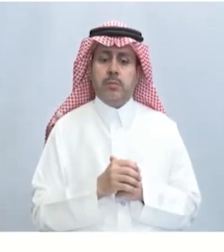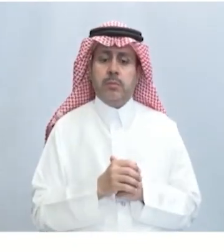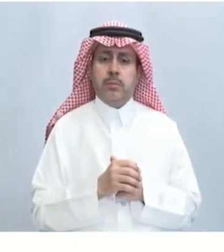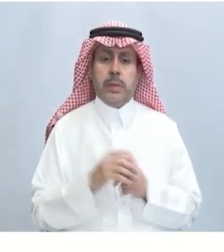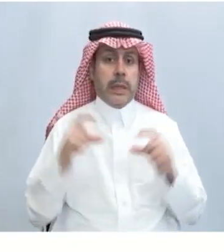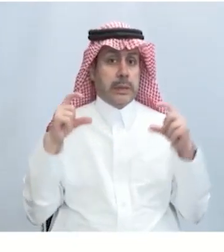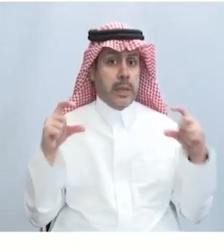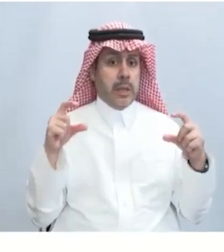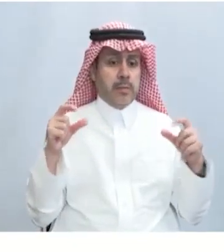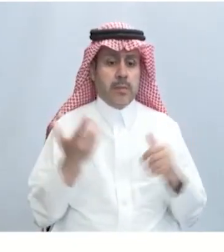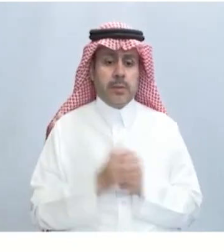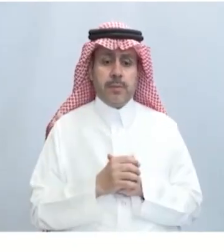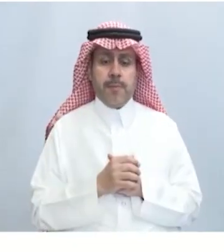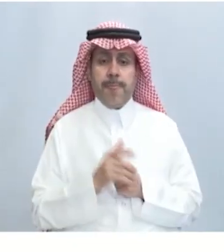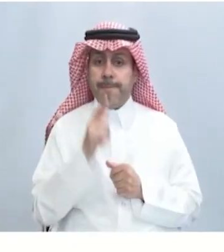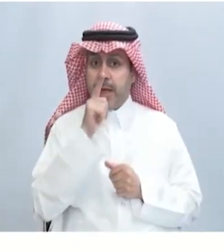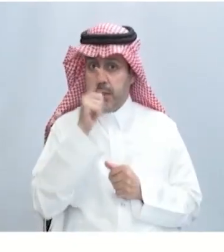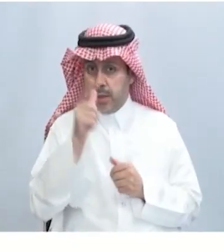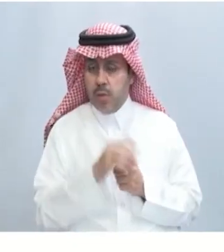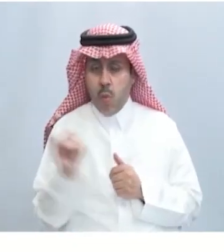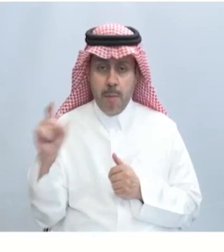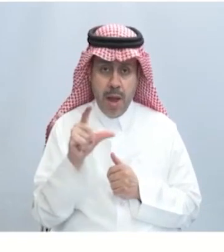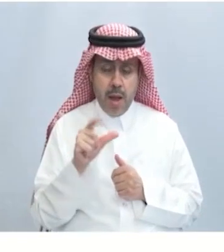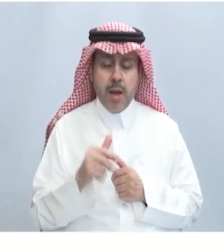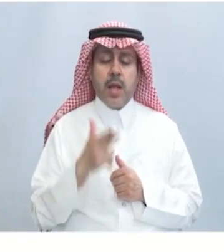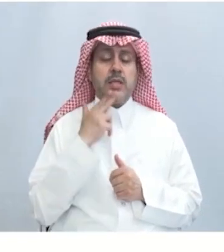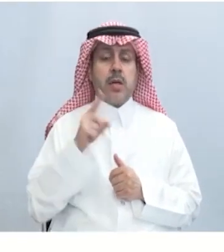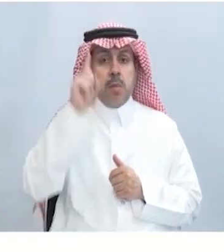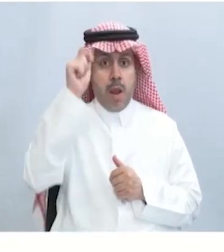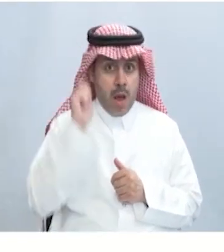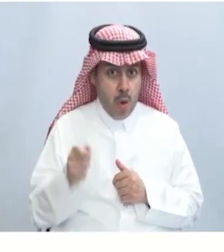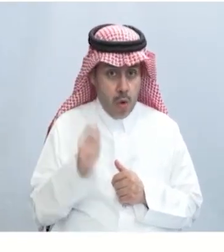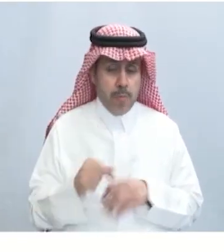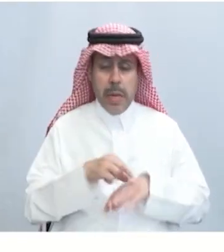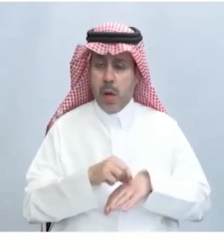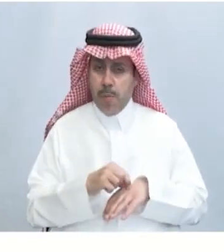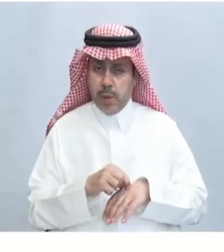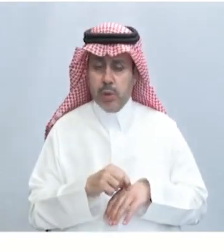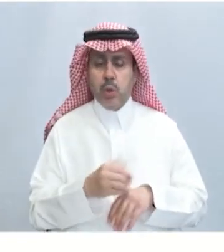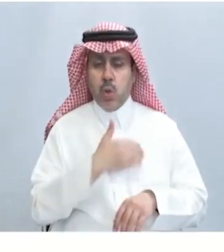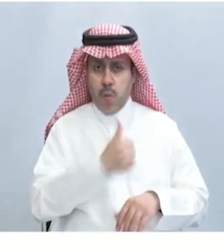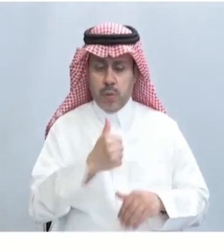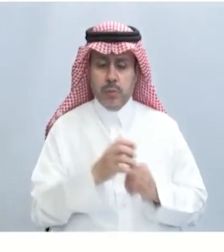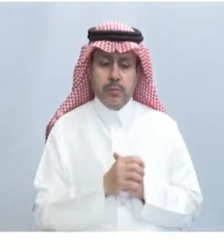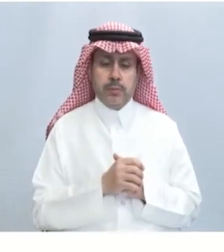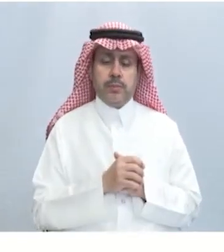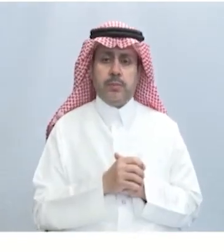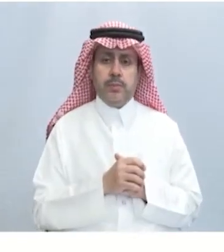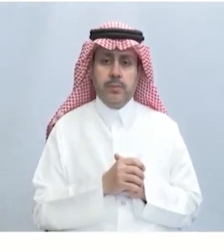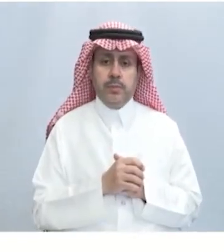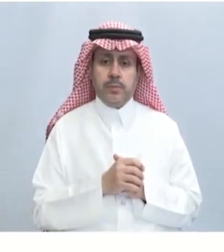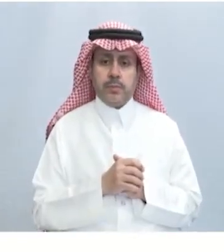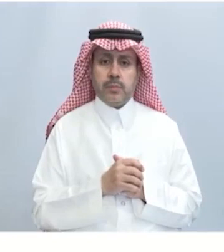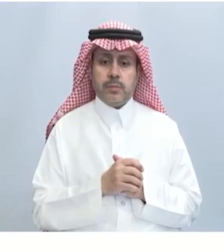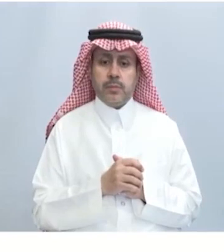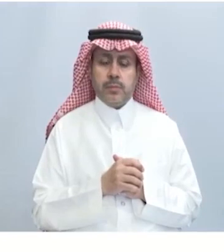الدليل نعم هو قوله جل وعلا ومن احسن من الله حكما لقوم يوقنون ومن احسن من الله حكما